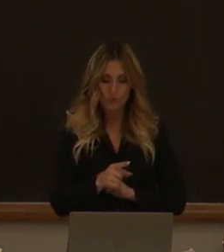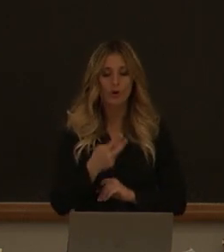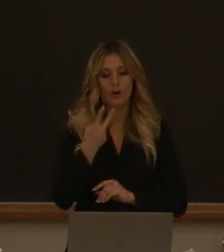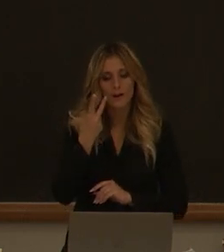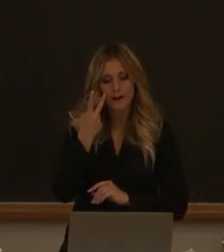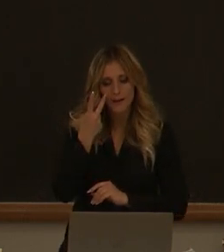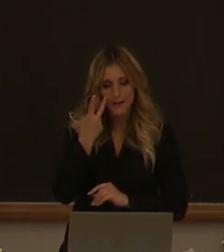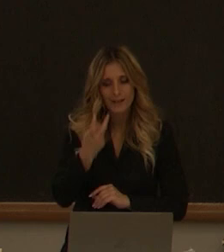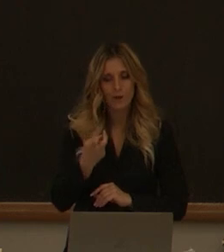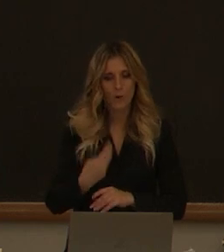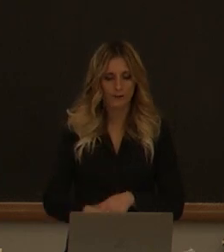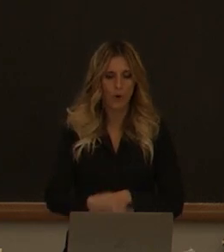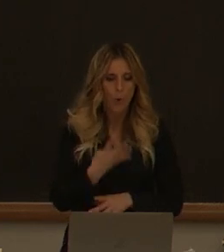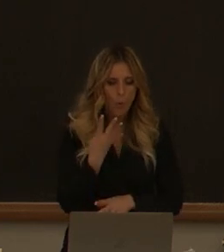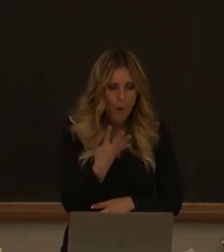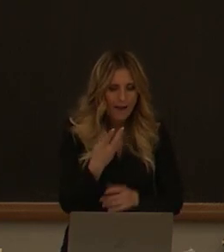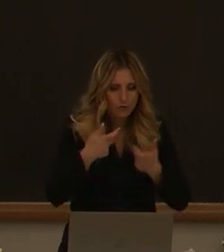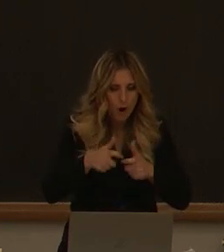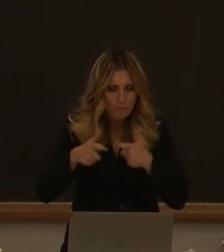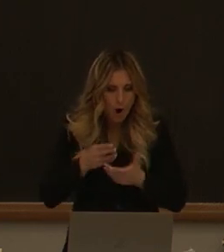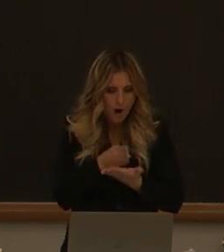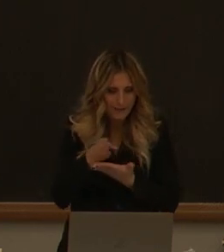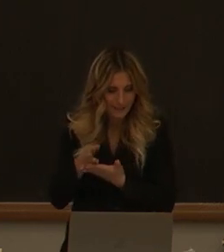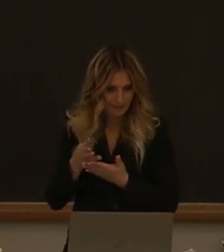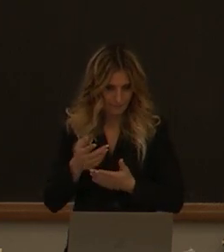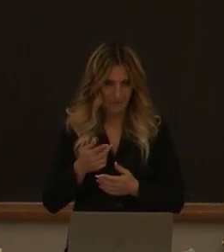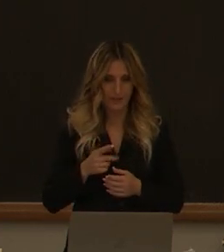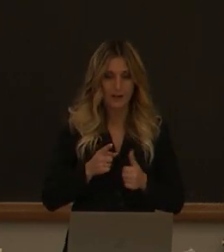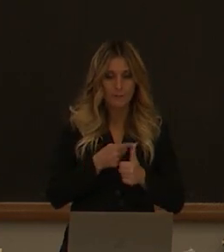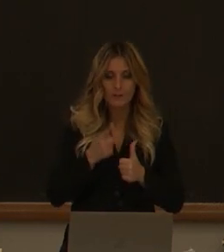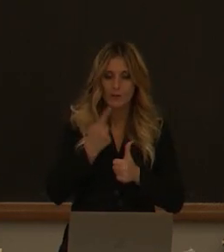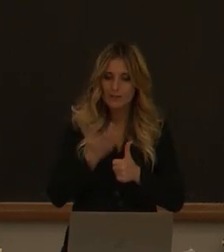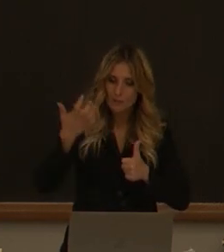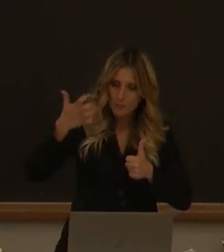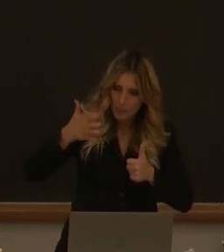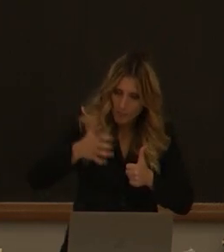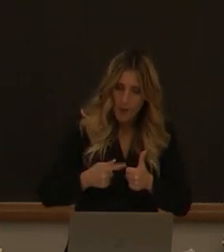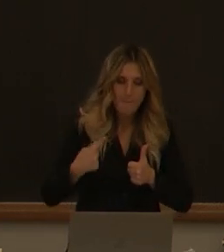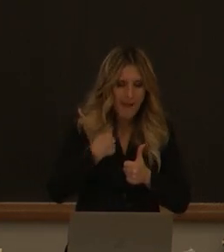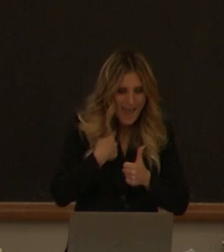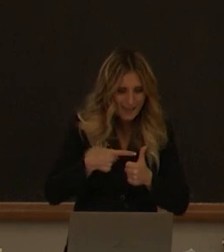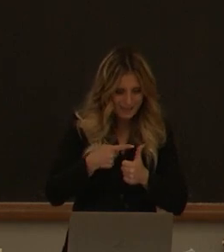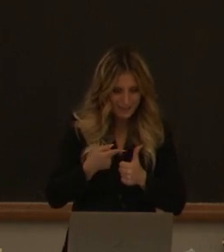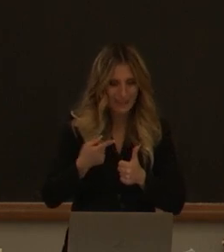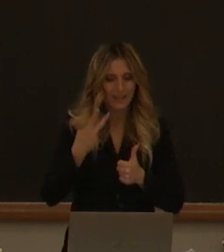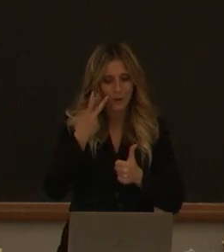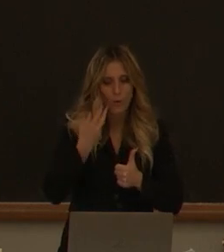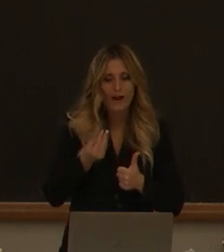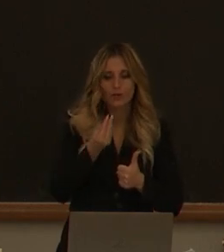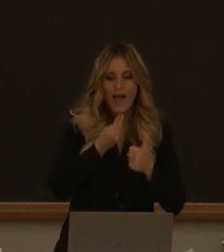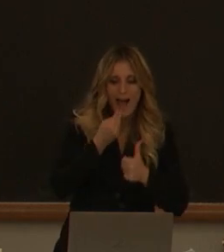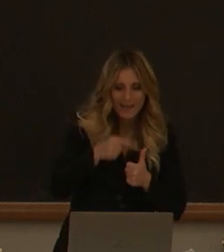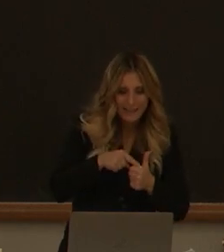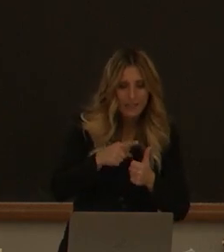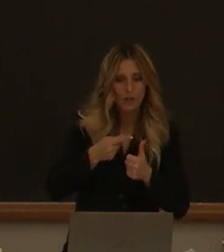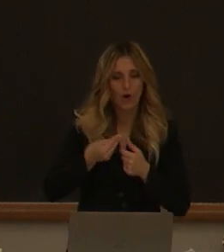a quattro azioni principali: ridurre le perdite agroalimentari nei passaggi della produzione agricola fino alla